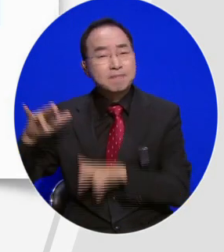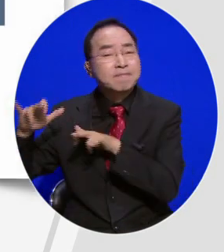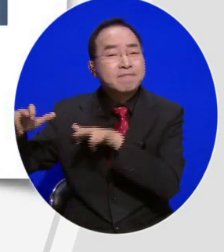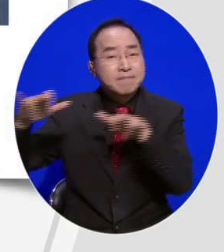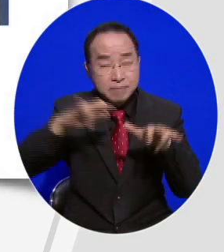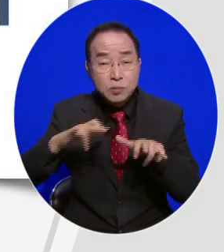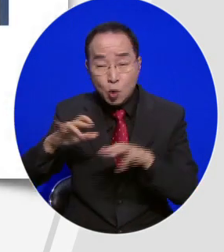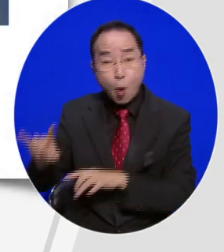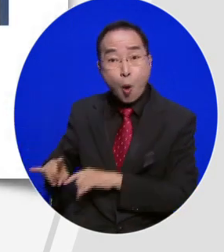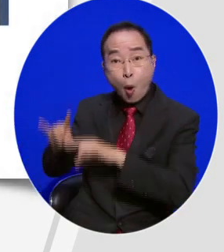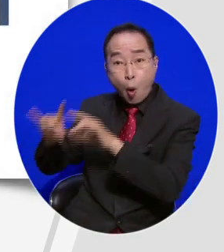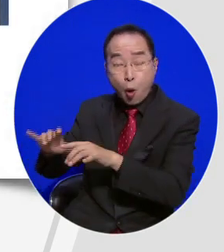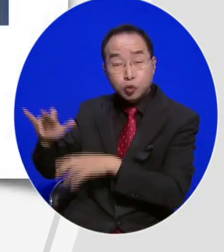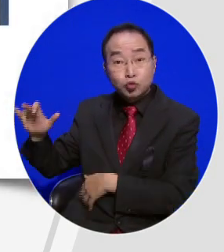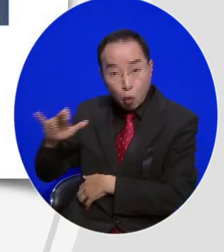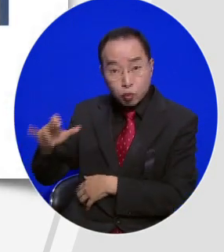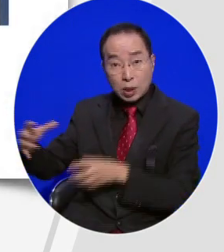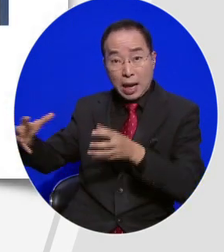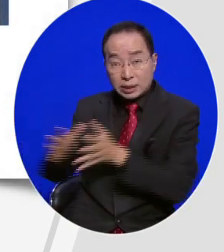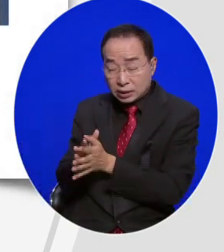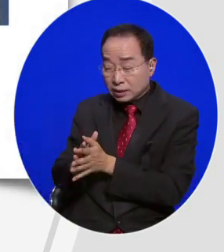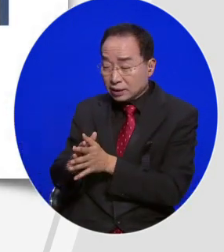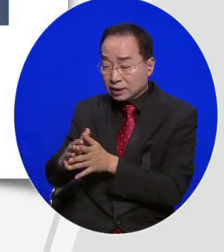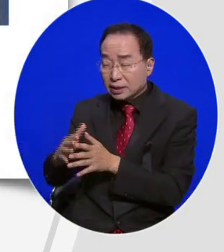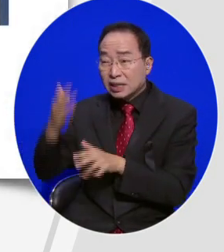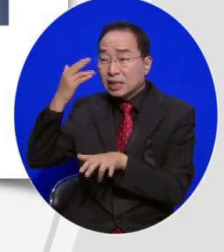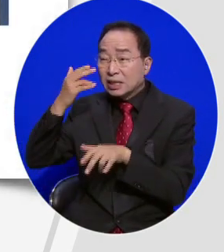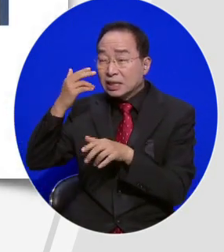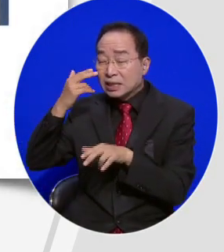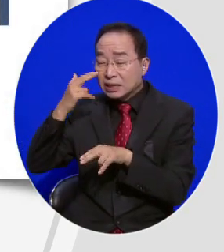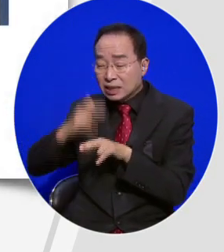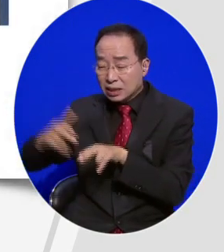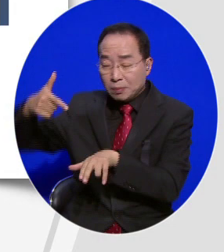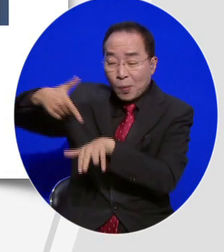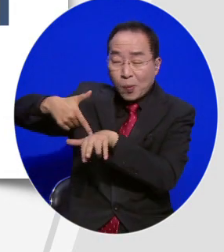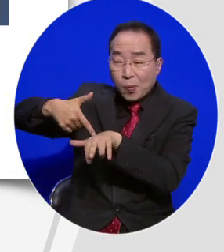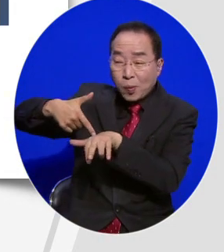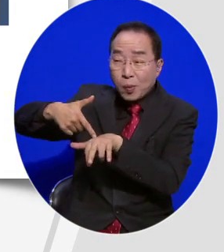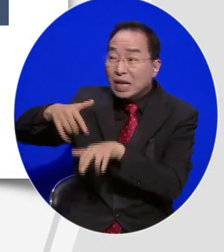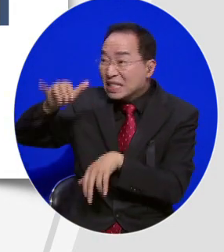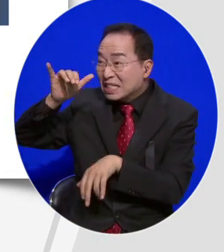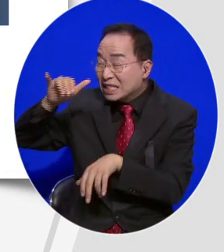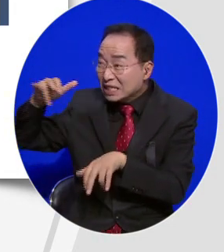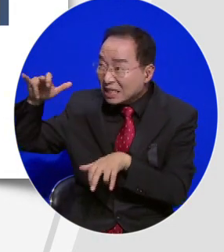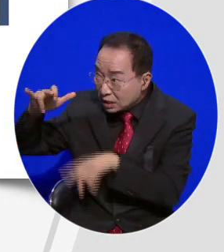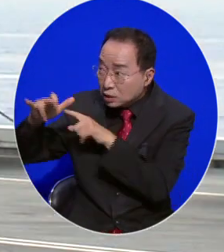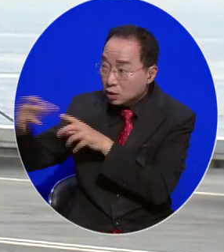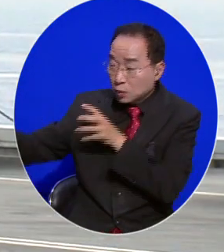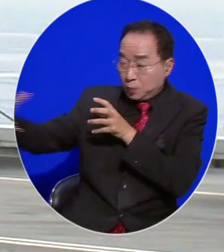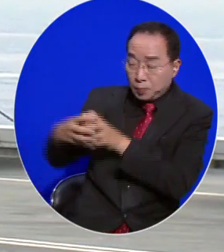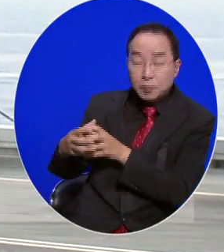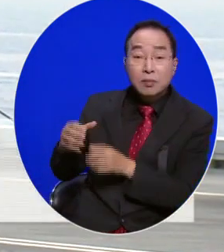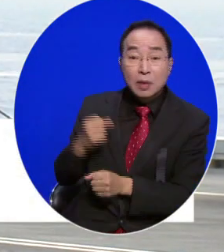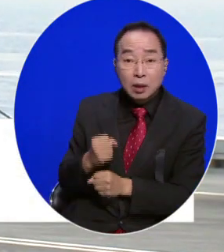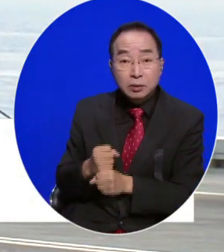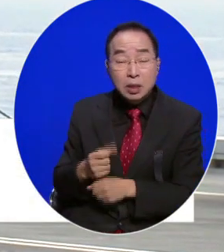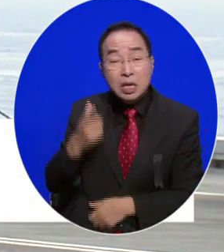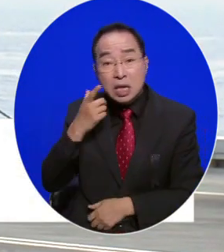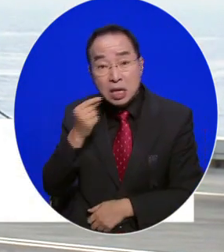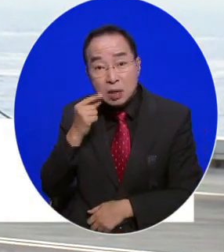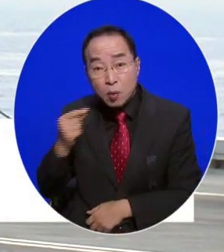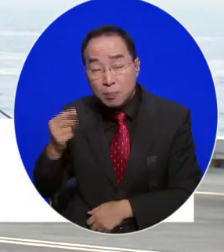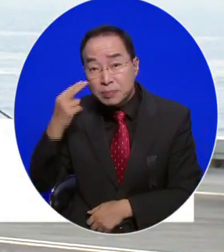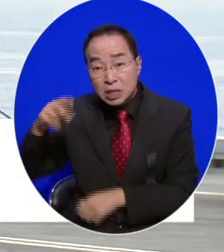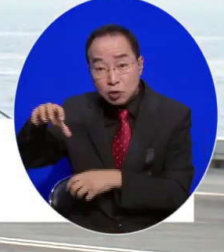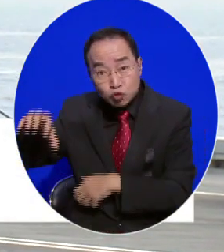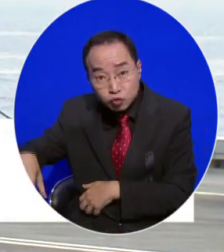호주 공군도 KC-30A 공중급유기 한 대를 보내 처음으로 한미연합훈련에 참가합니다. 일본 이와쿠니